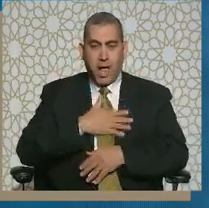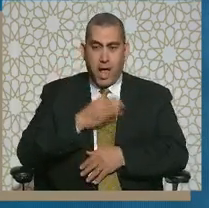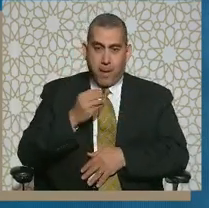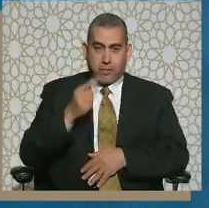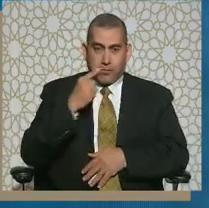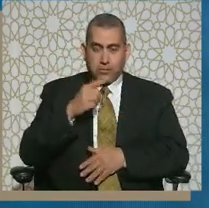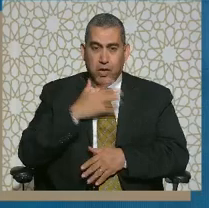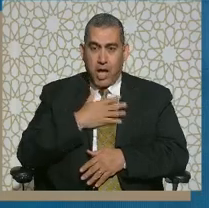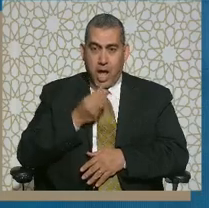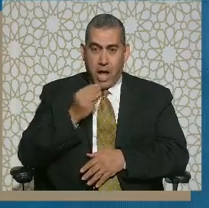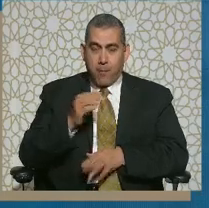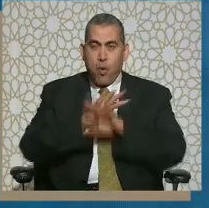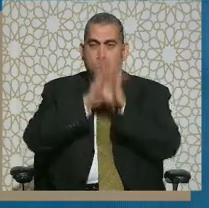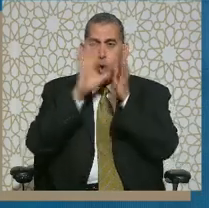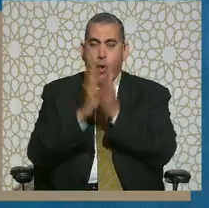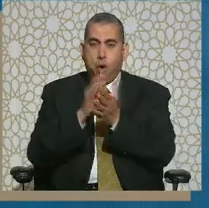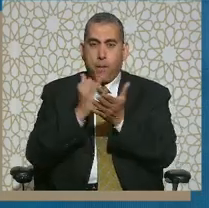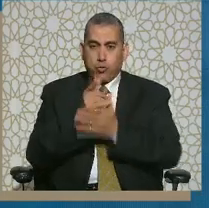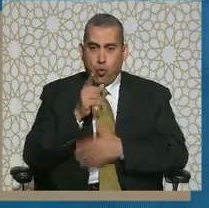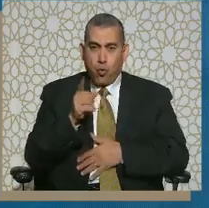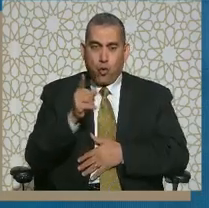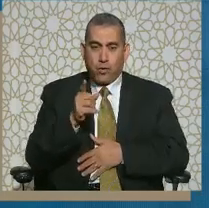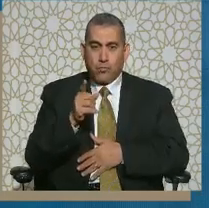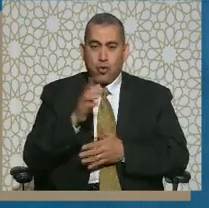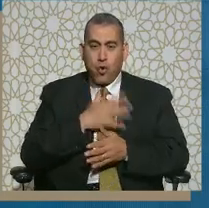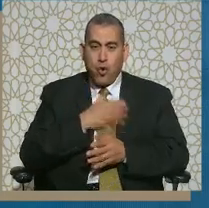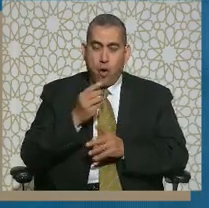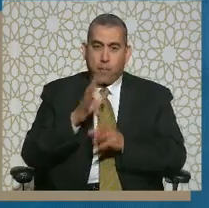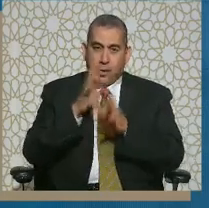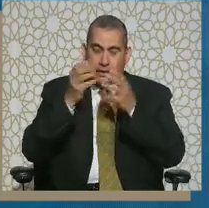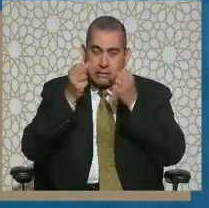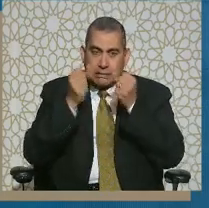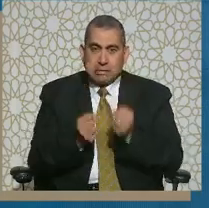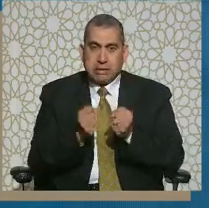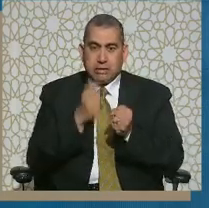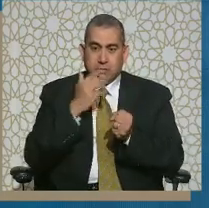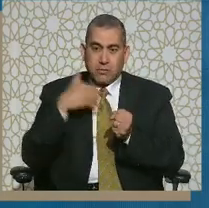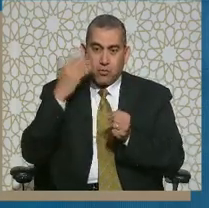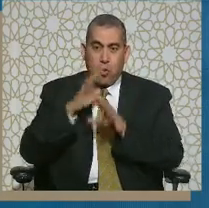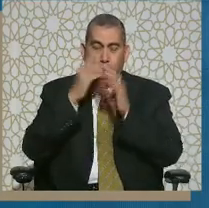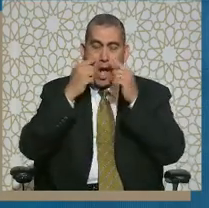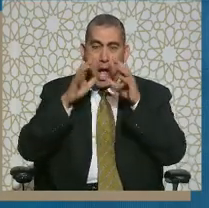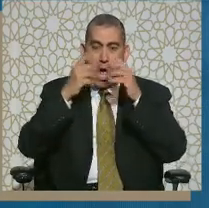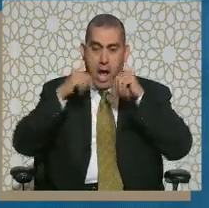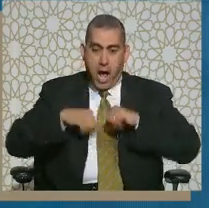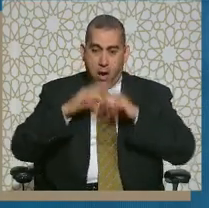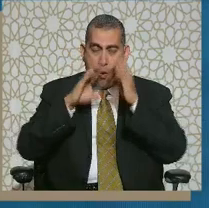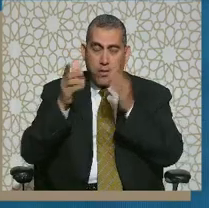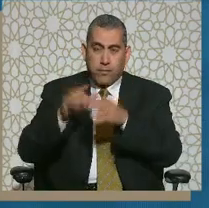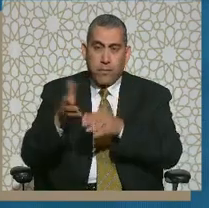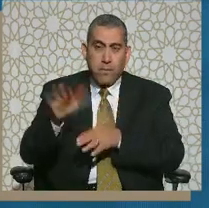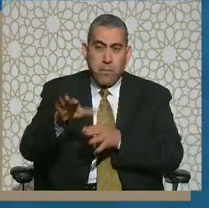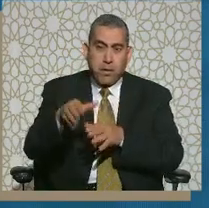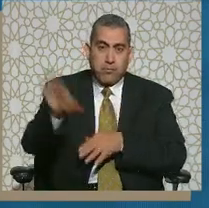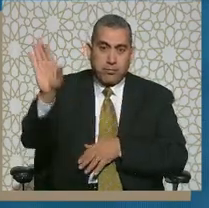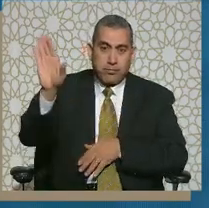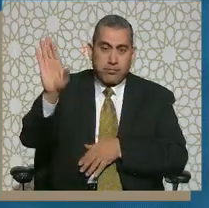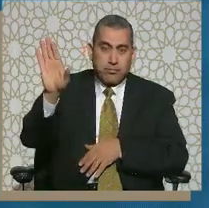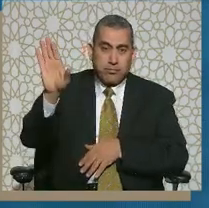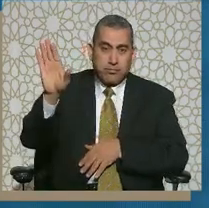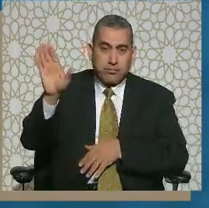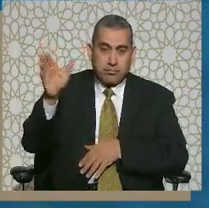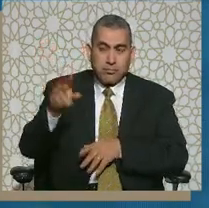تخلي حبيبك كل حياتك فيتحول حبيبك لعبء فلو جعلته كل حياتك فانتقل ض هو